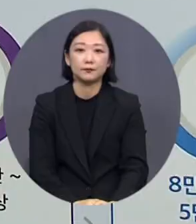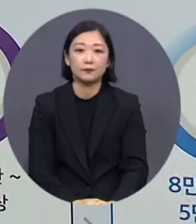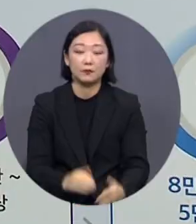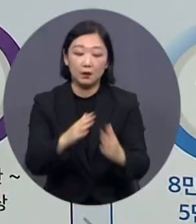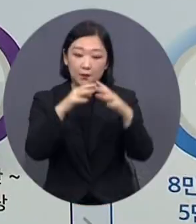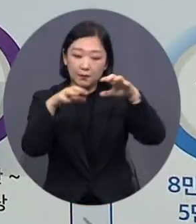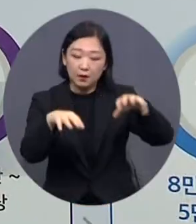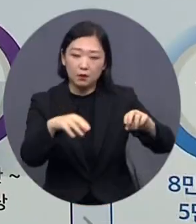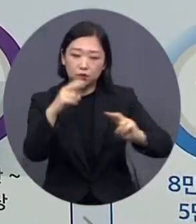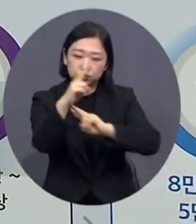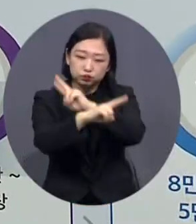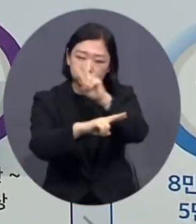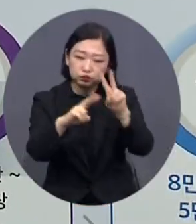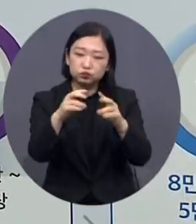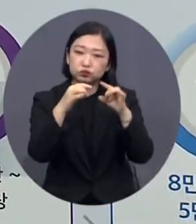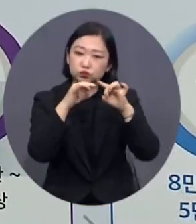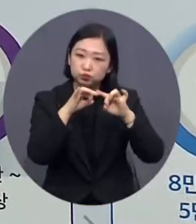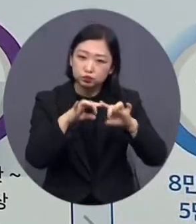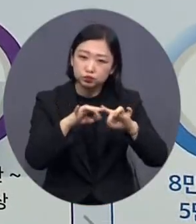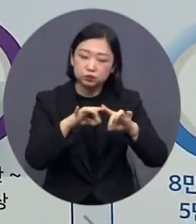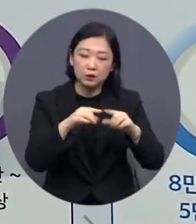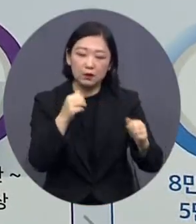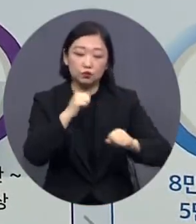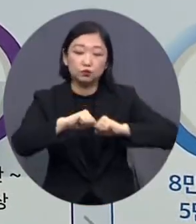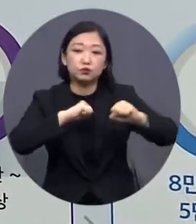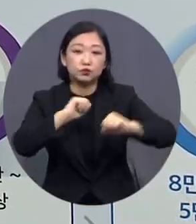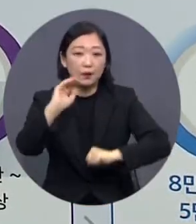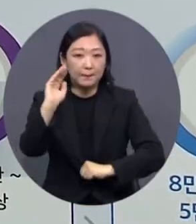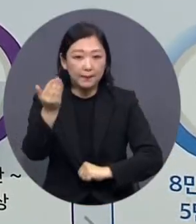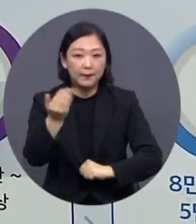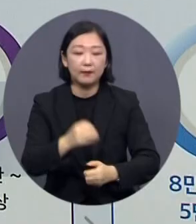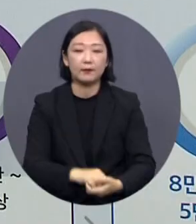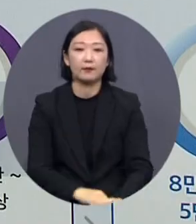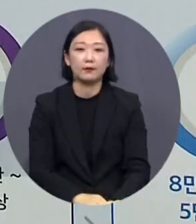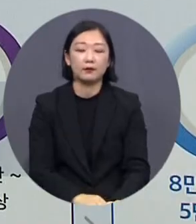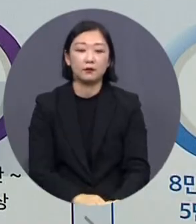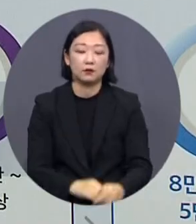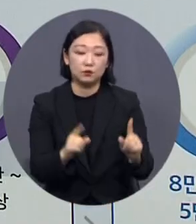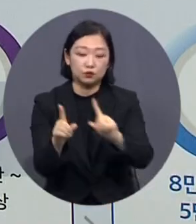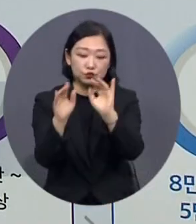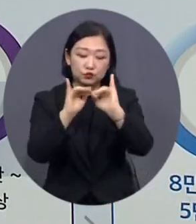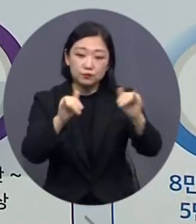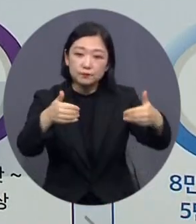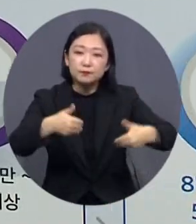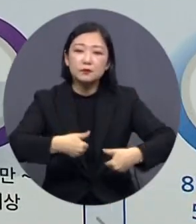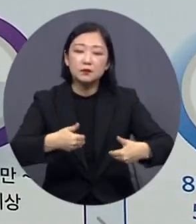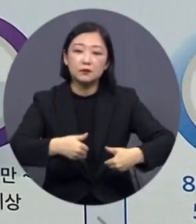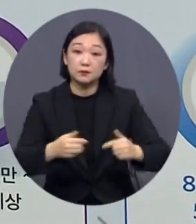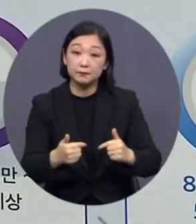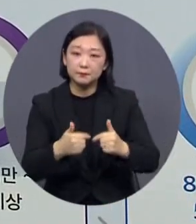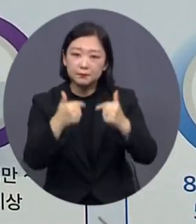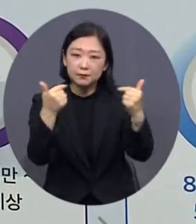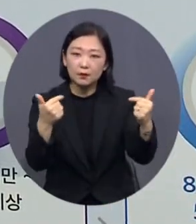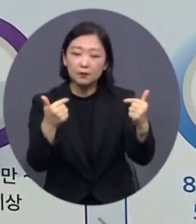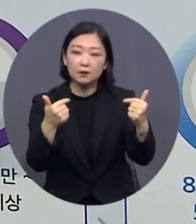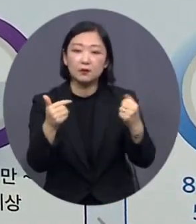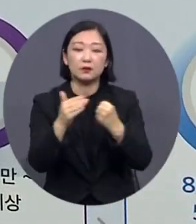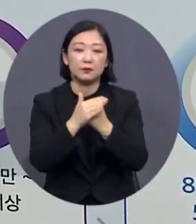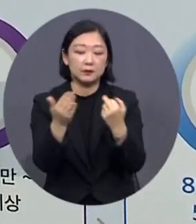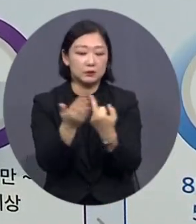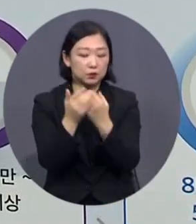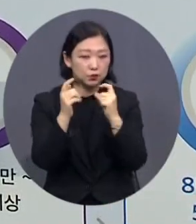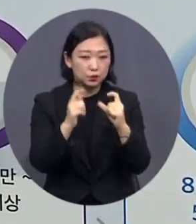마을 폭력들이 어 활성화되고 그러면 튼 주민 수용성이 높아갈 거고 그럼으로 인해서